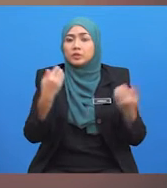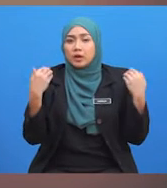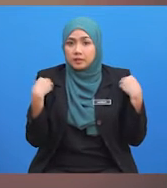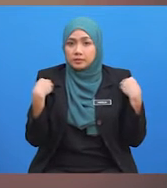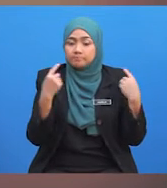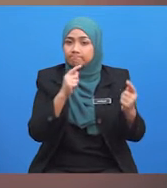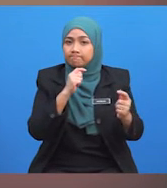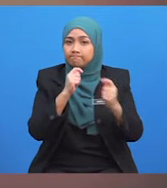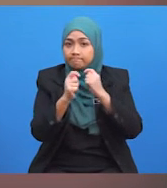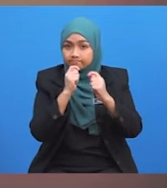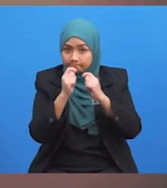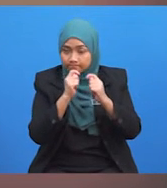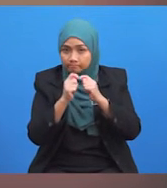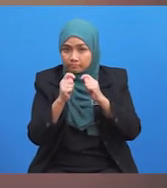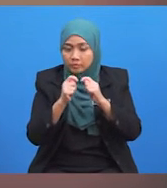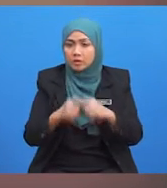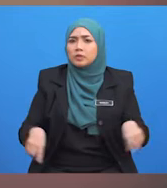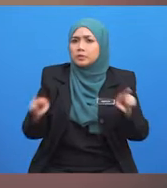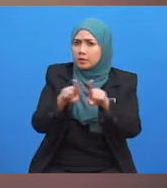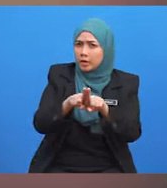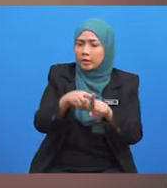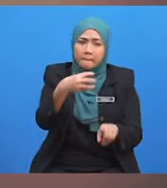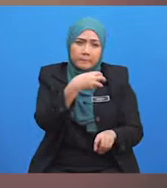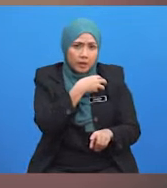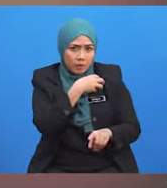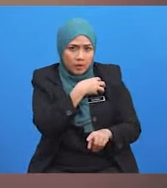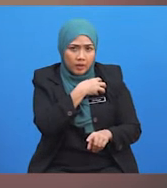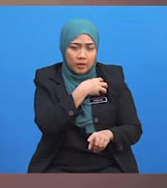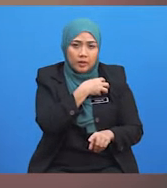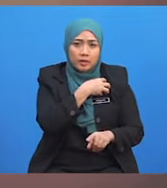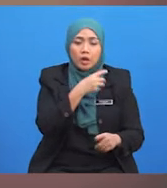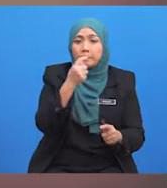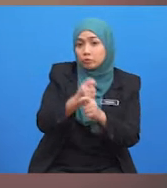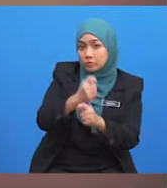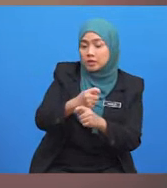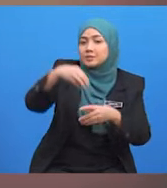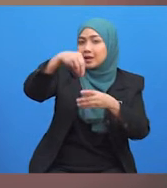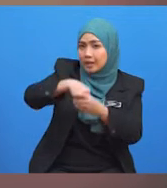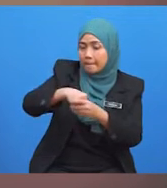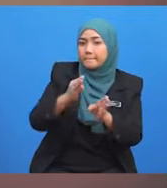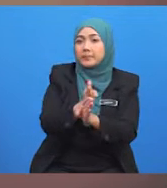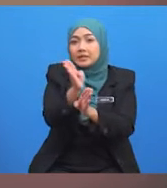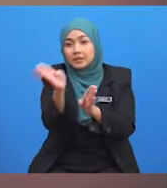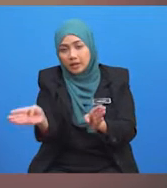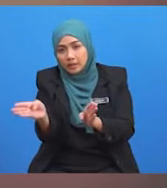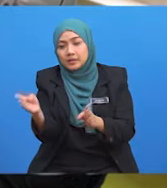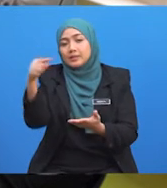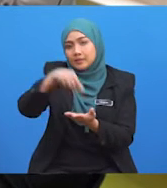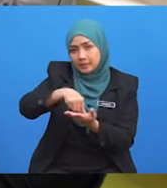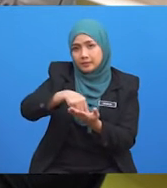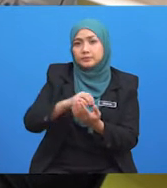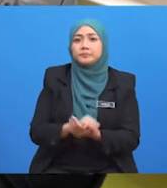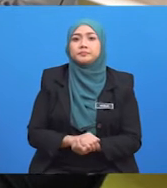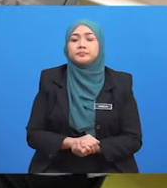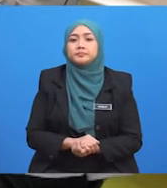temu bual bersama seorang pegawai yang bertugas dalam bidang berkaitan alam sekitar.